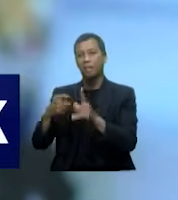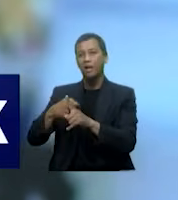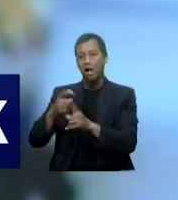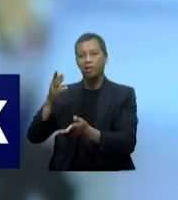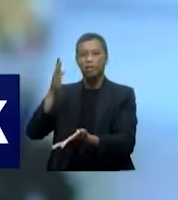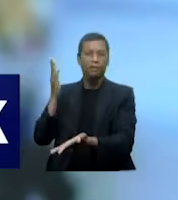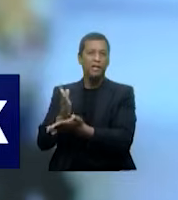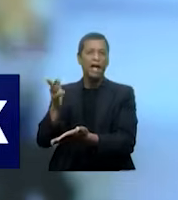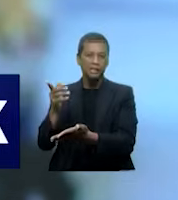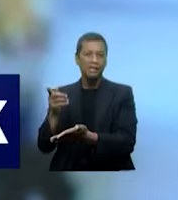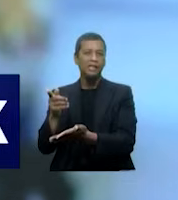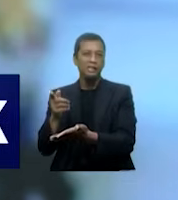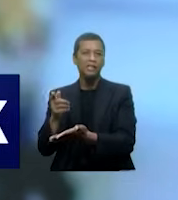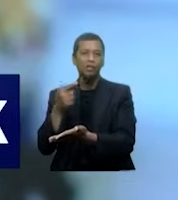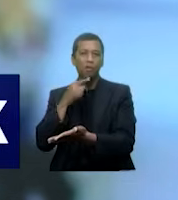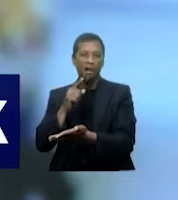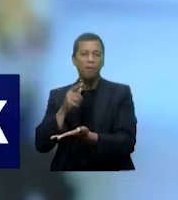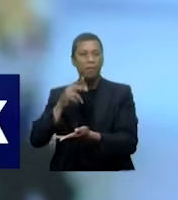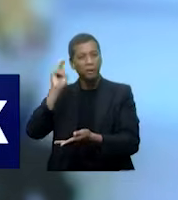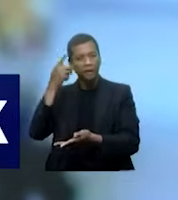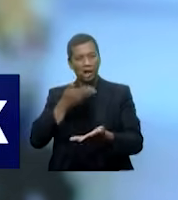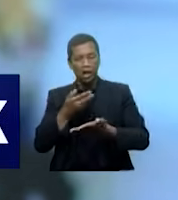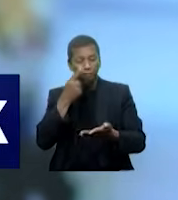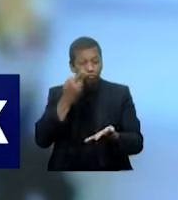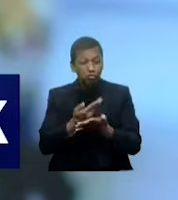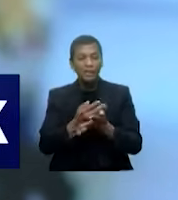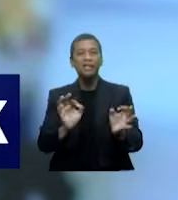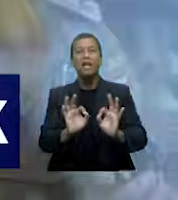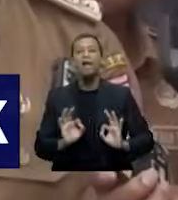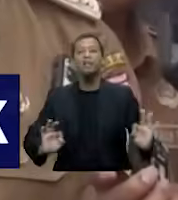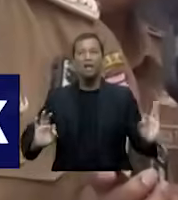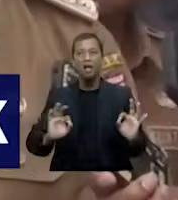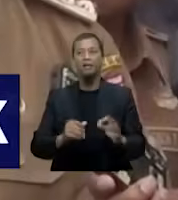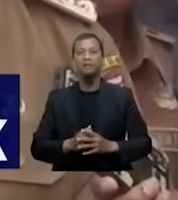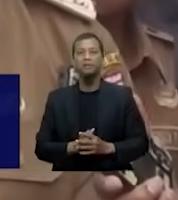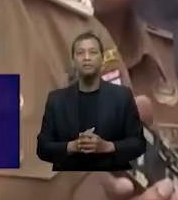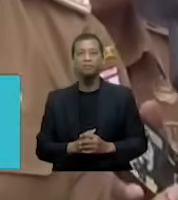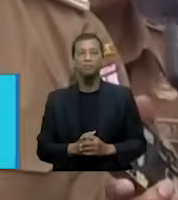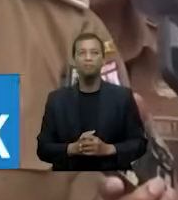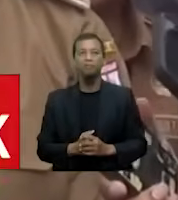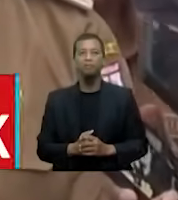berbagai tuduhan yang selama ini dilayangkan pada pemerintah tidak terbukti. Dan